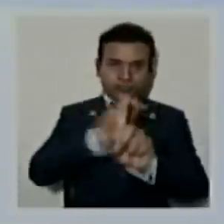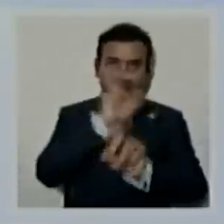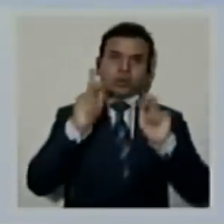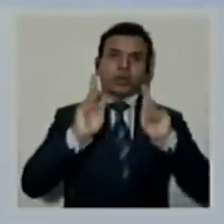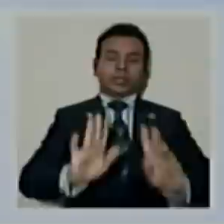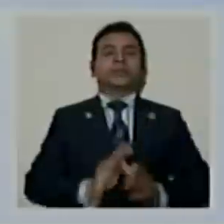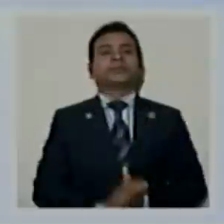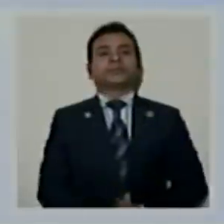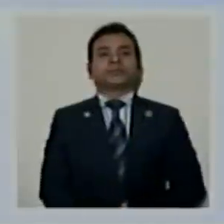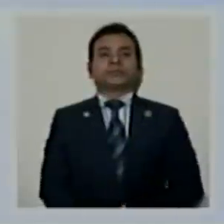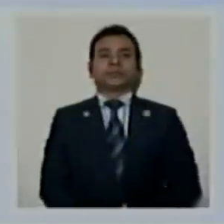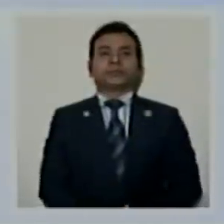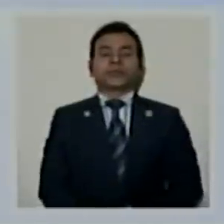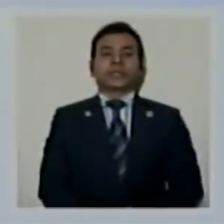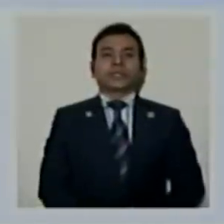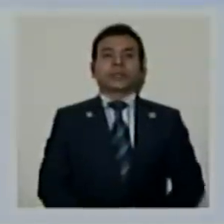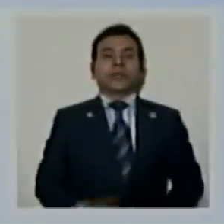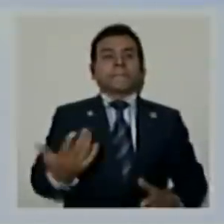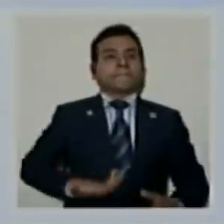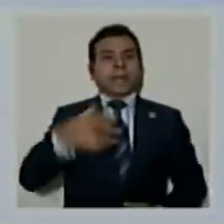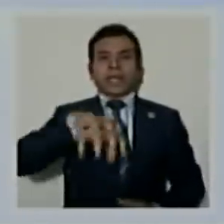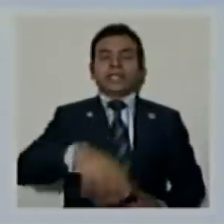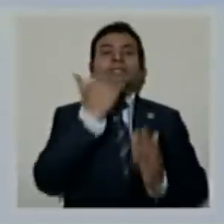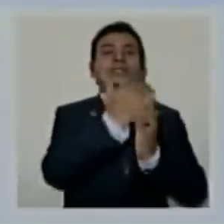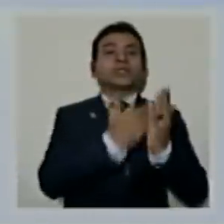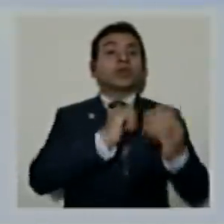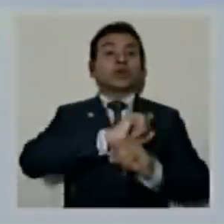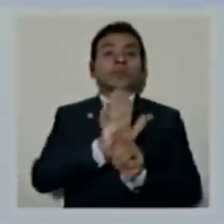246 জন এবং সমুদ্রবন্দরে 217 জন।